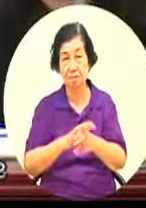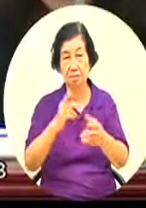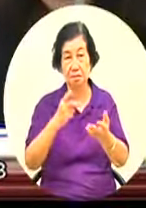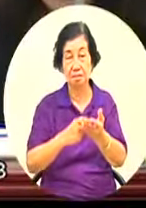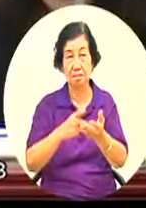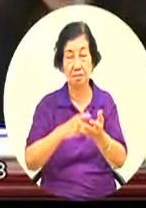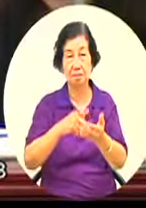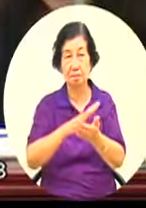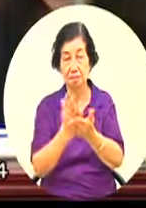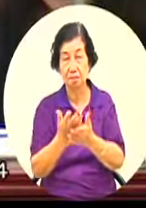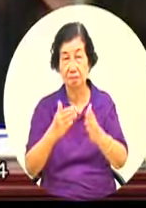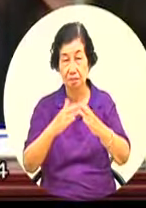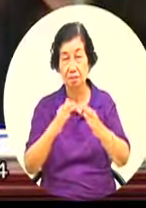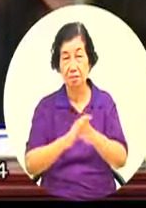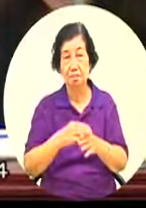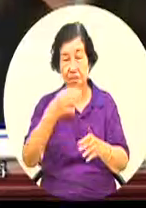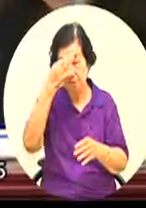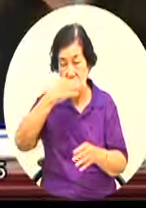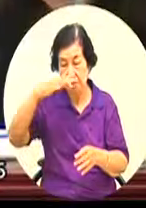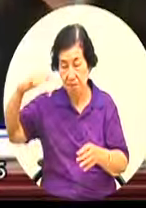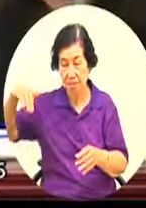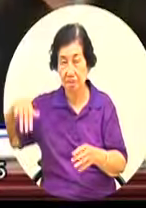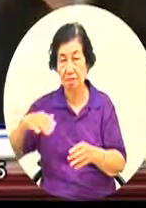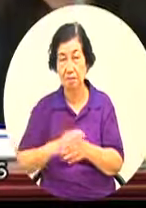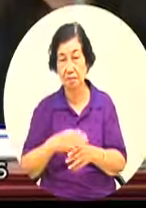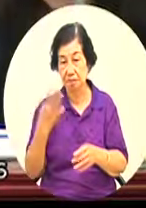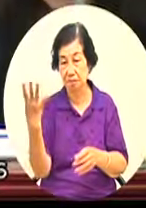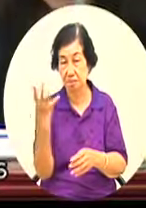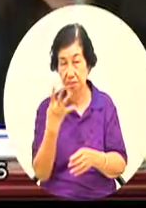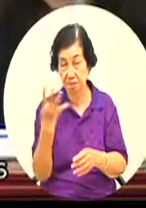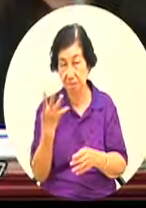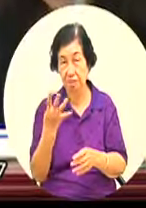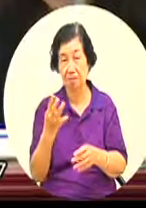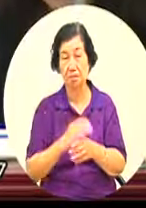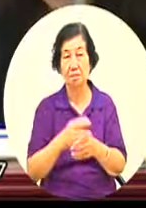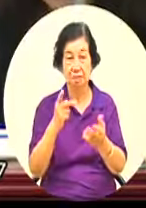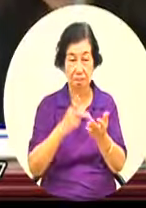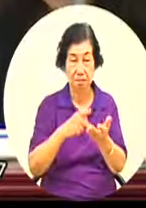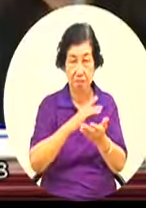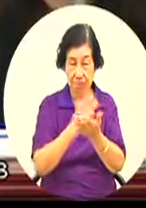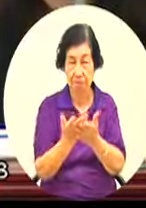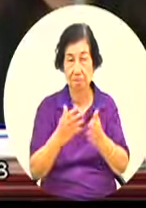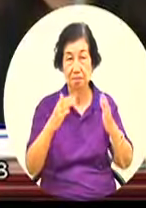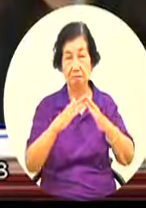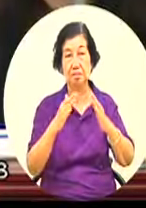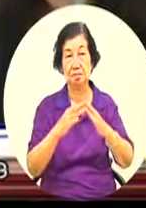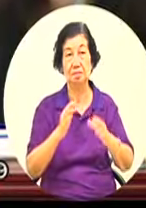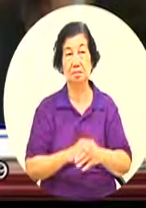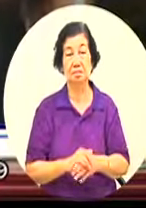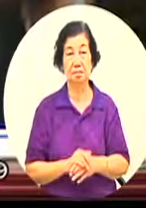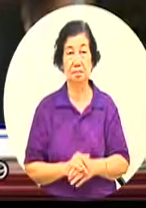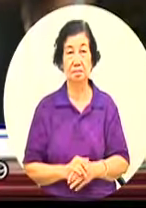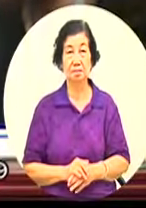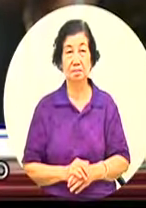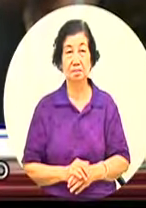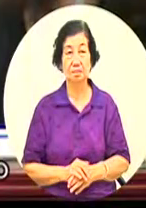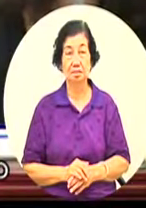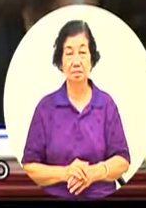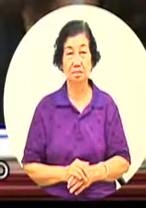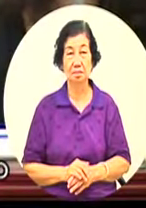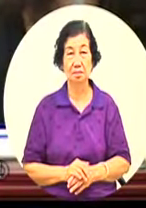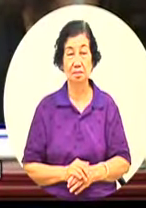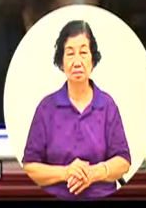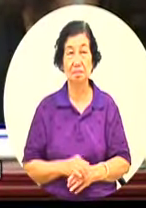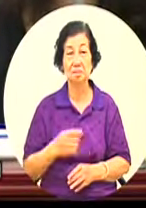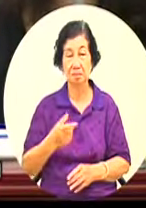有4个图书分馆，然后邻近的 这些图书馆其实哦，你请坐好了，我知道你也回答不出我要的